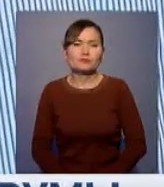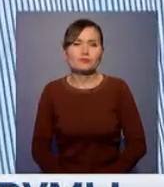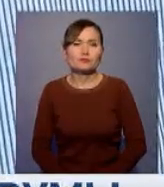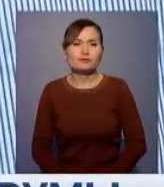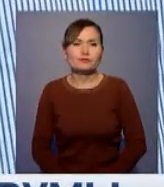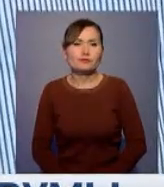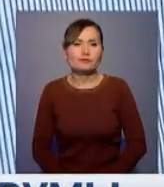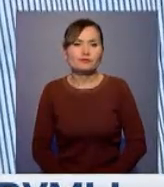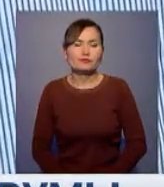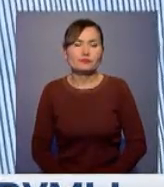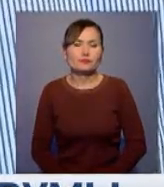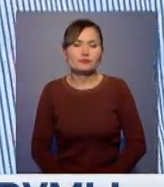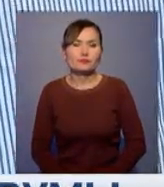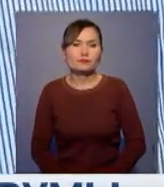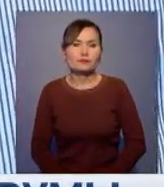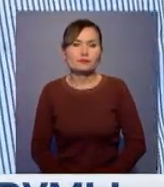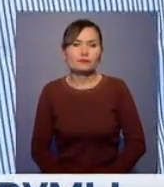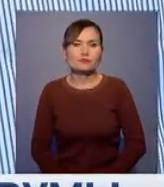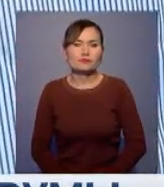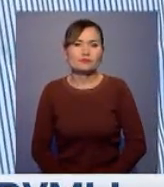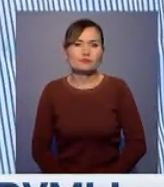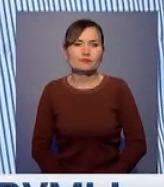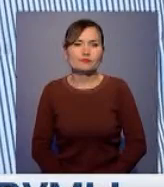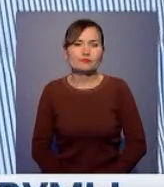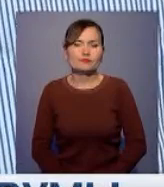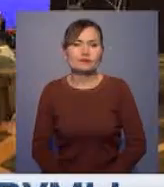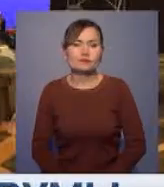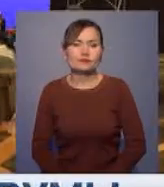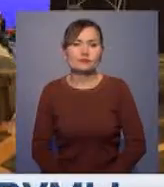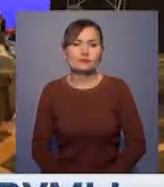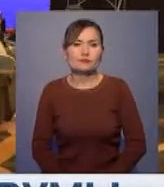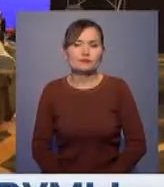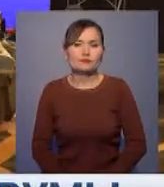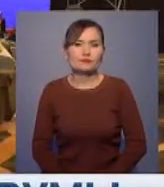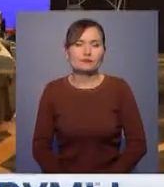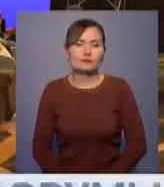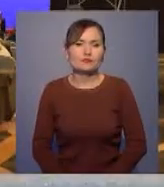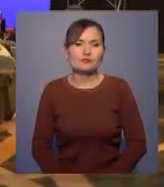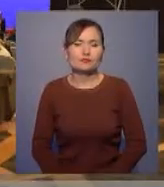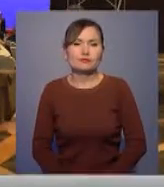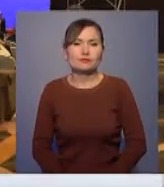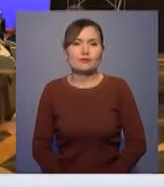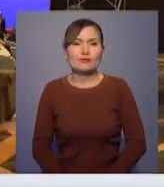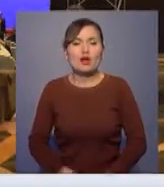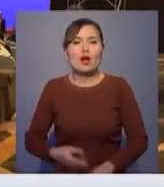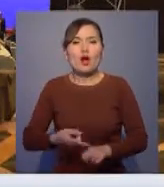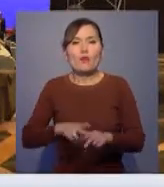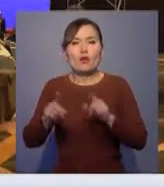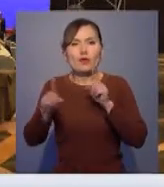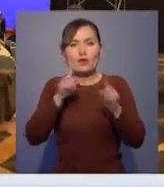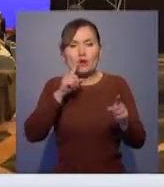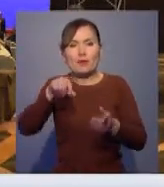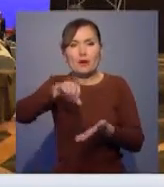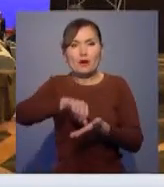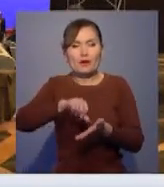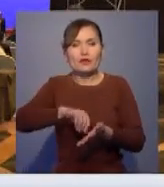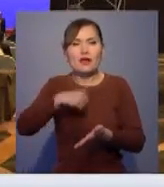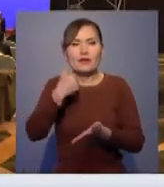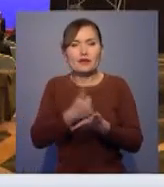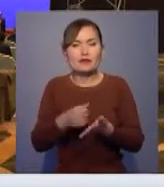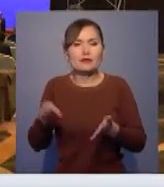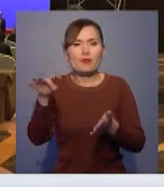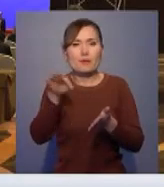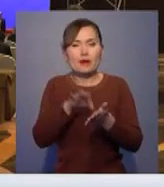Бүгінгі Бұл форумға қатысудағы мақсатым